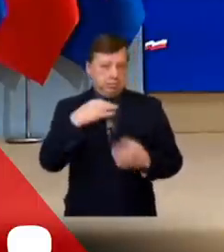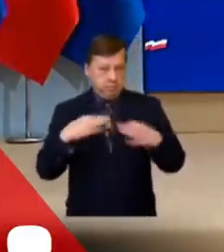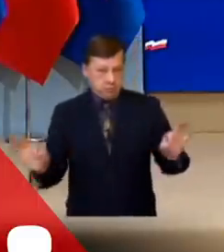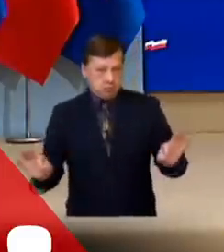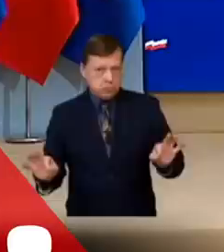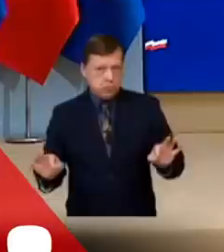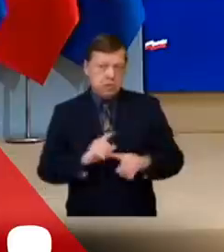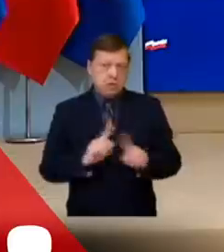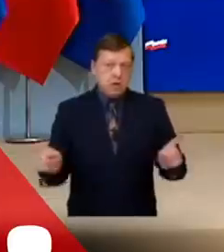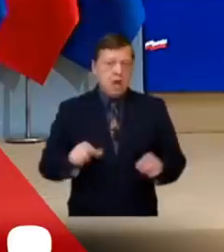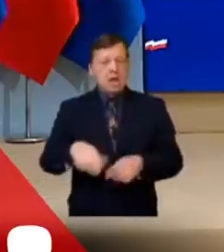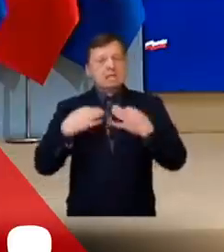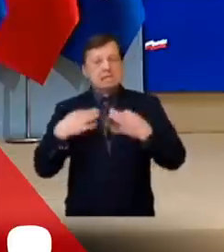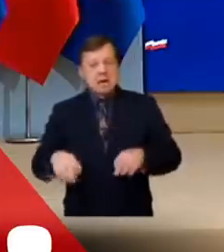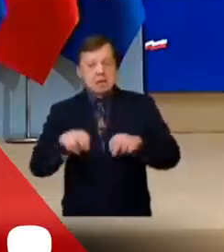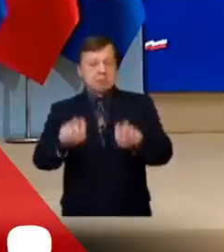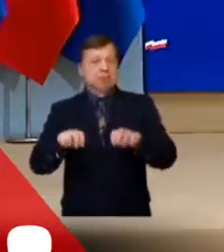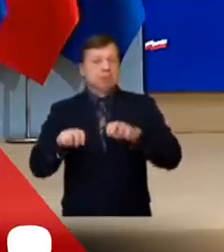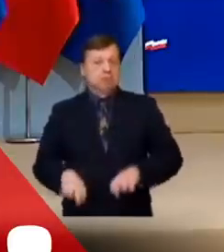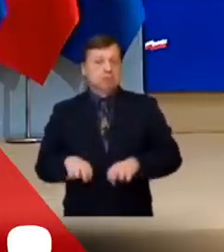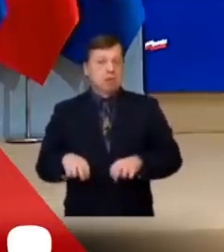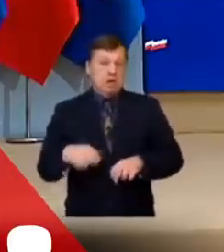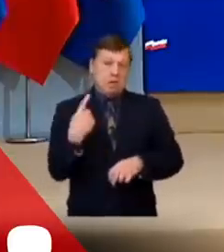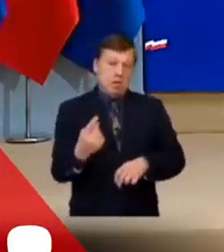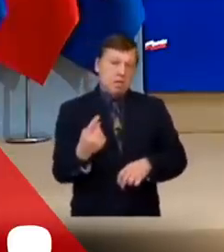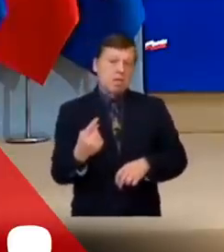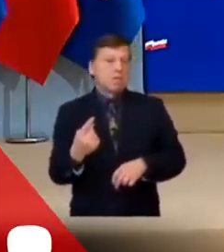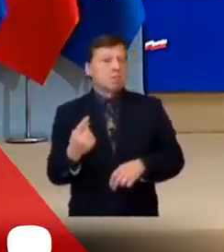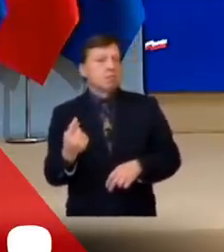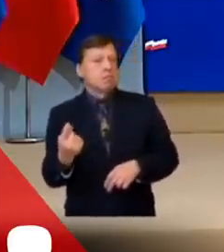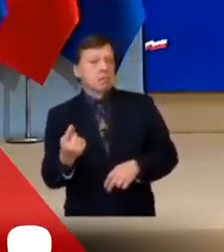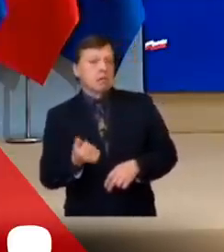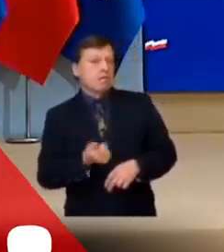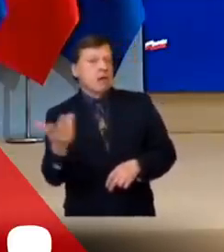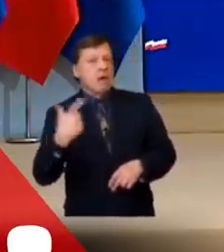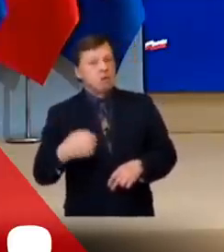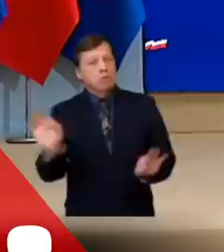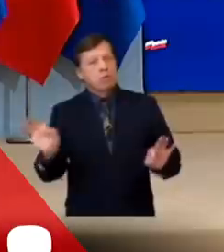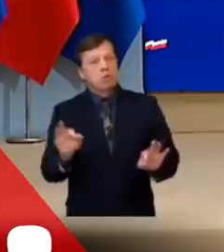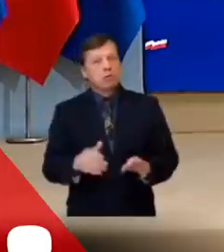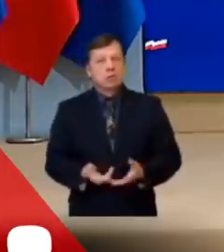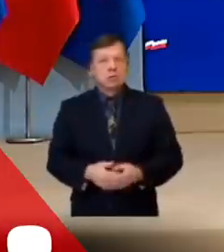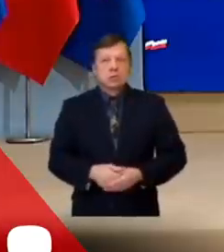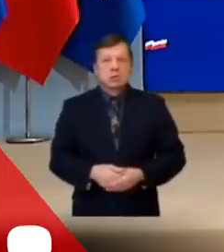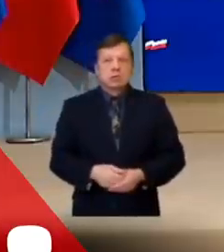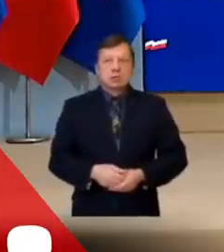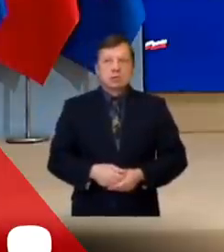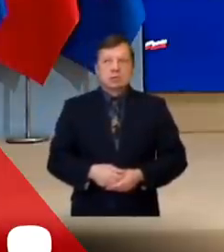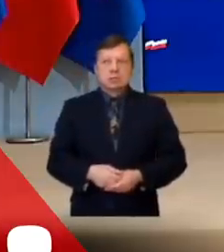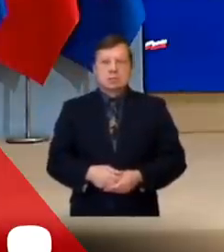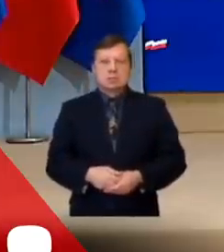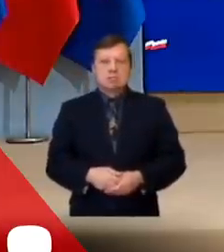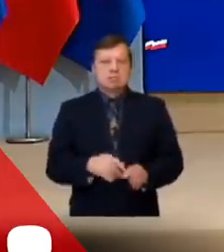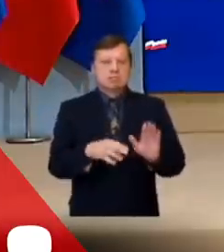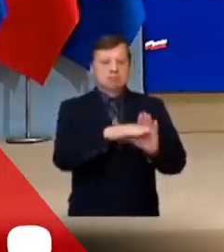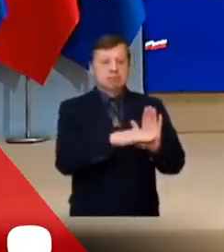podróżujących tymi samochodami czy wymagana jest jedna osoba czy może być w samochodzie więcej to ta deklaracja